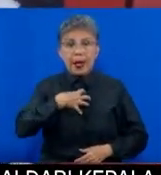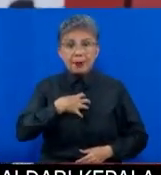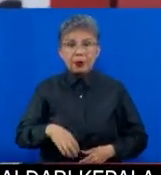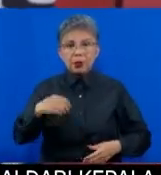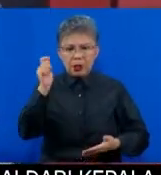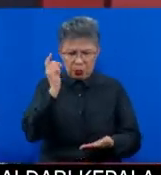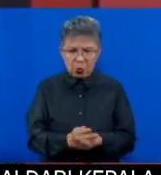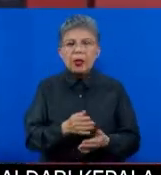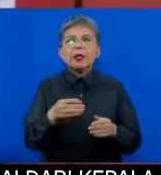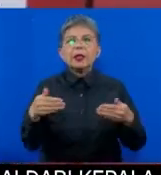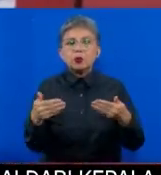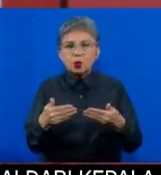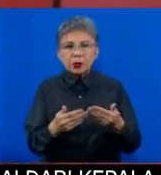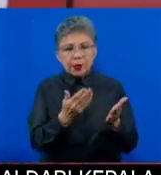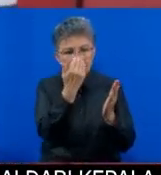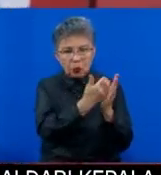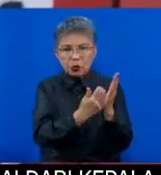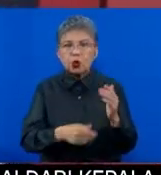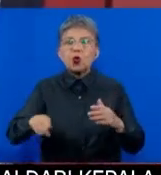telah sesuai dengan prosedur hukum.